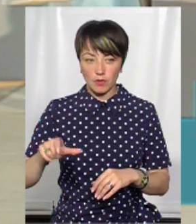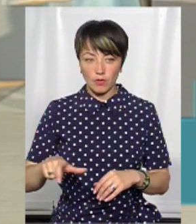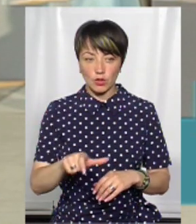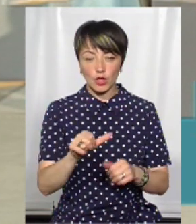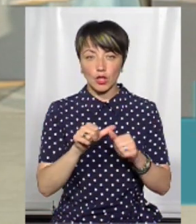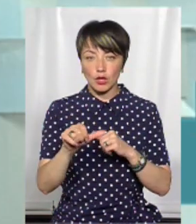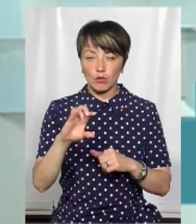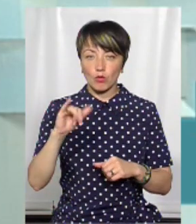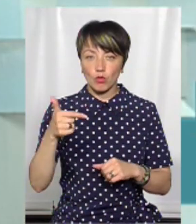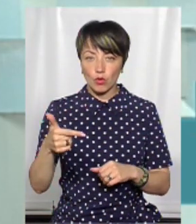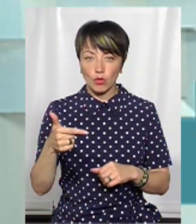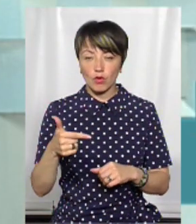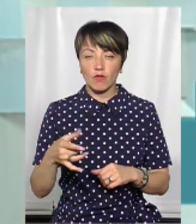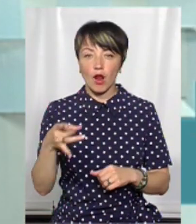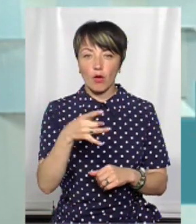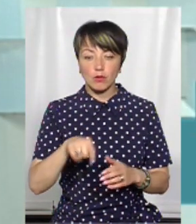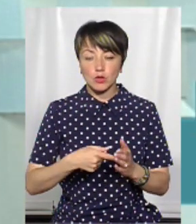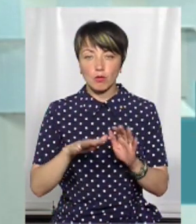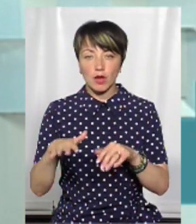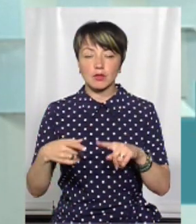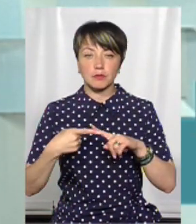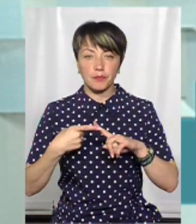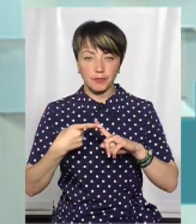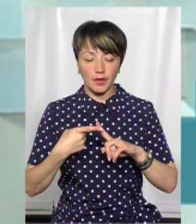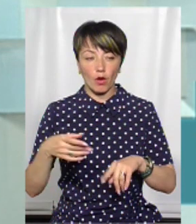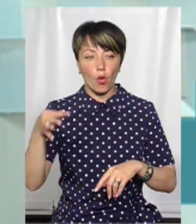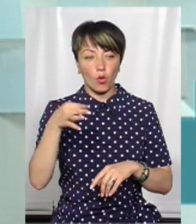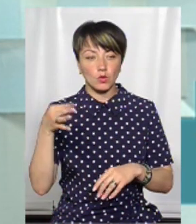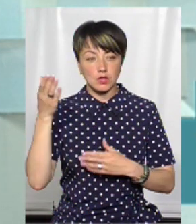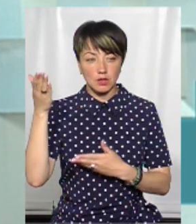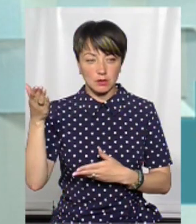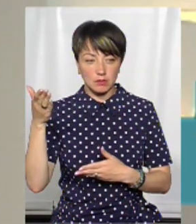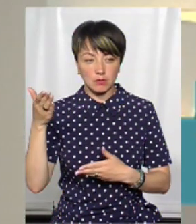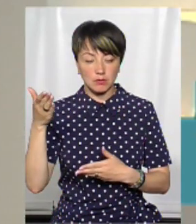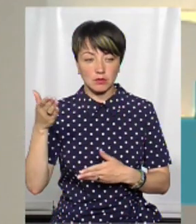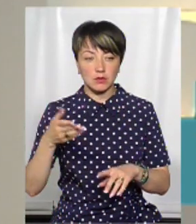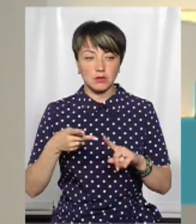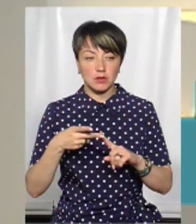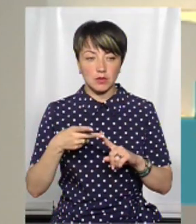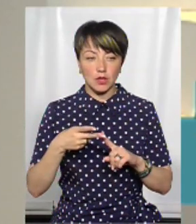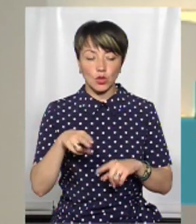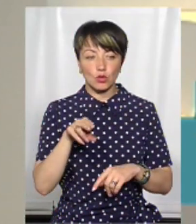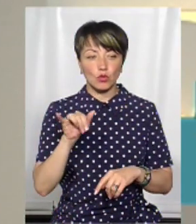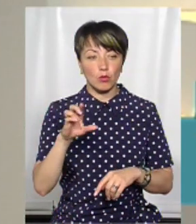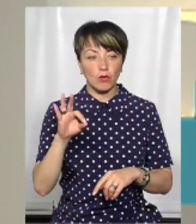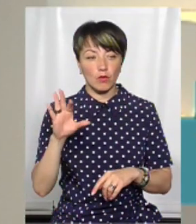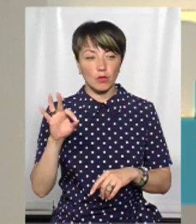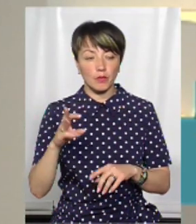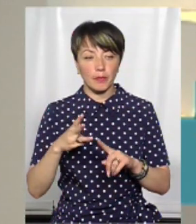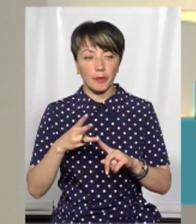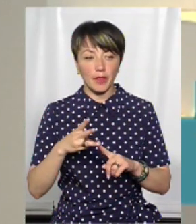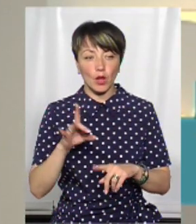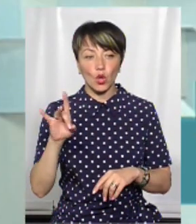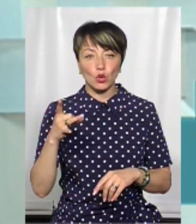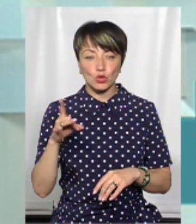поверхневих водойм, крім річки Південний Буг, в районі міського пляжу. Це озеро на Озерні, це Дубовський став і